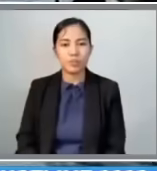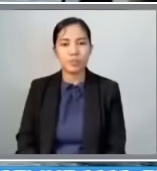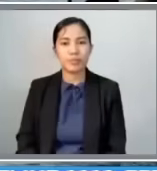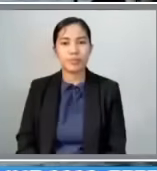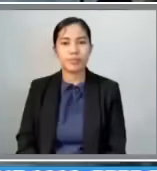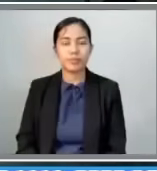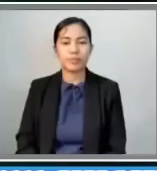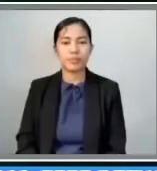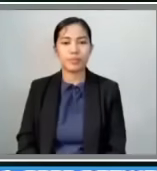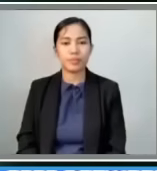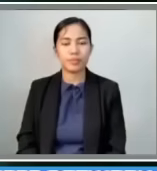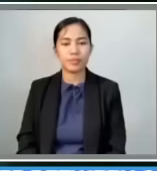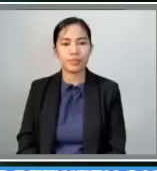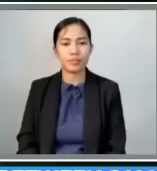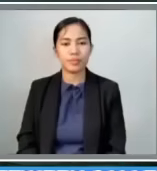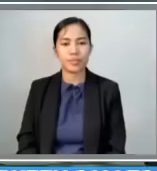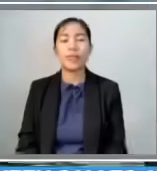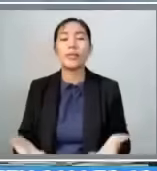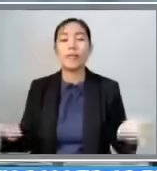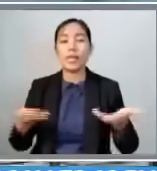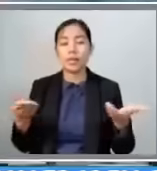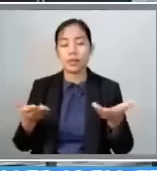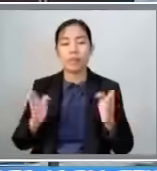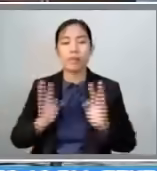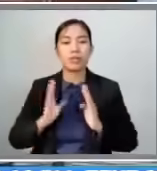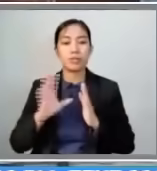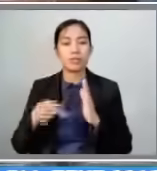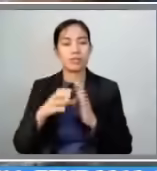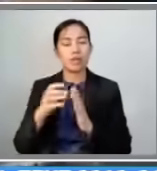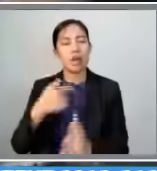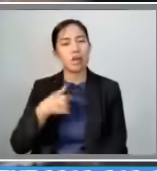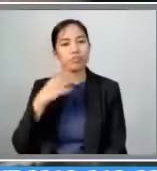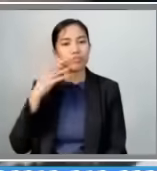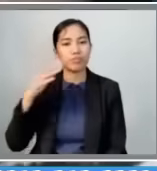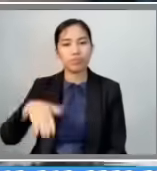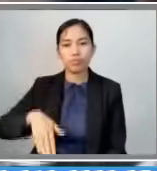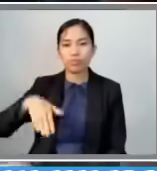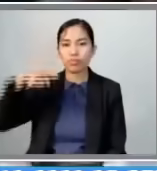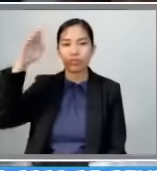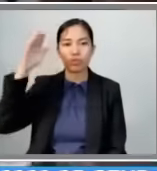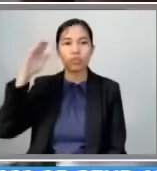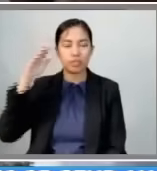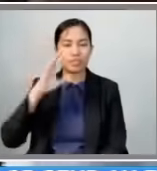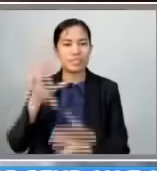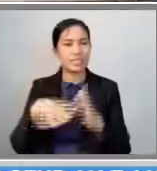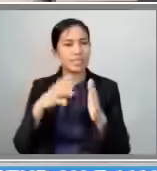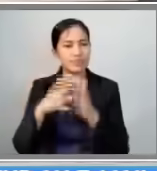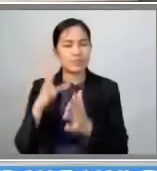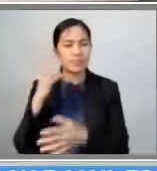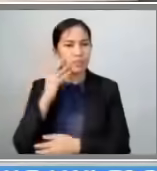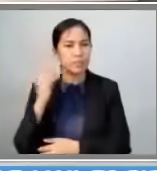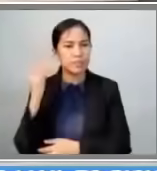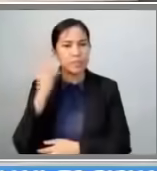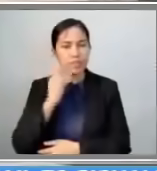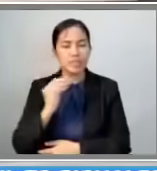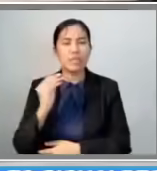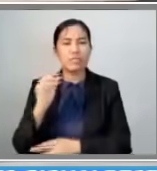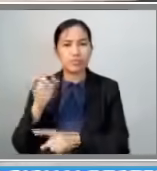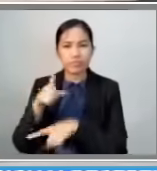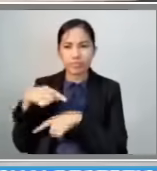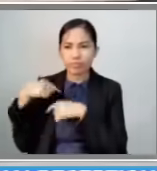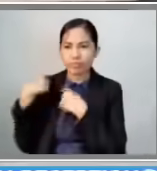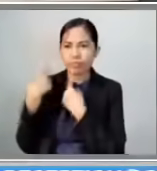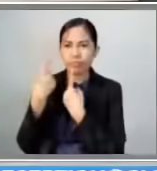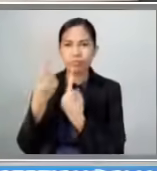Dito sa lungsod ng Baguio na ako lumaki at ang mga problemang kinakaharap ng lungsod, naranasan na namin noon at nararanasan pa rin